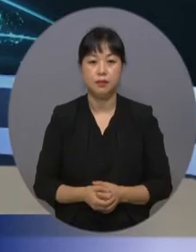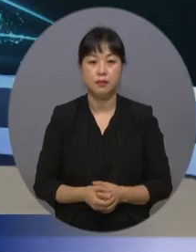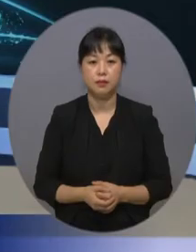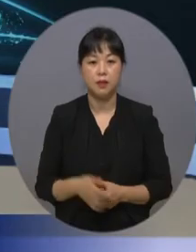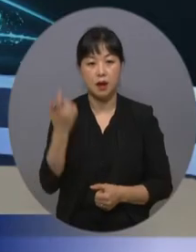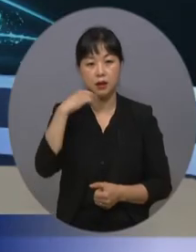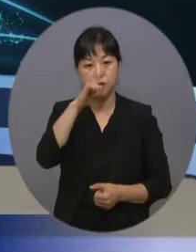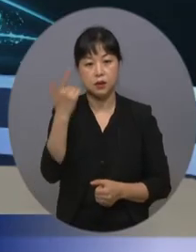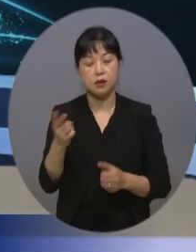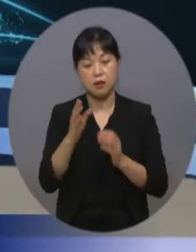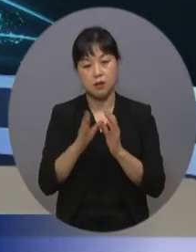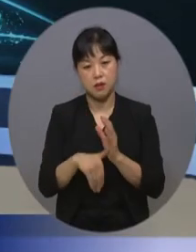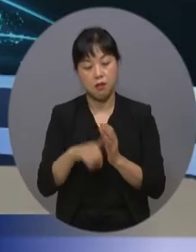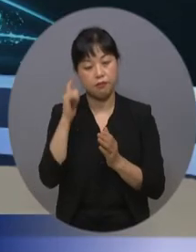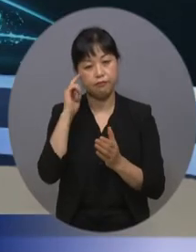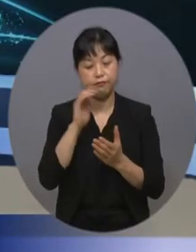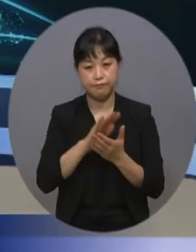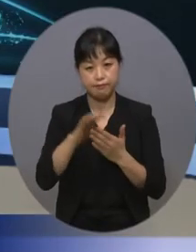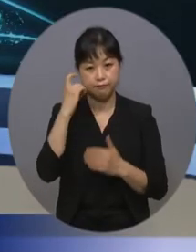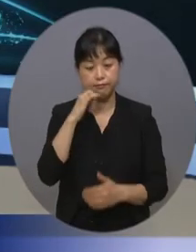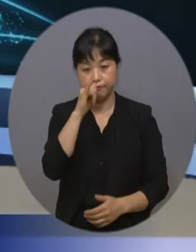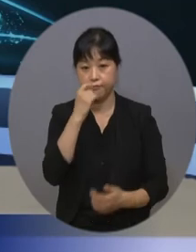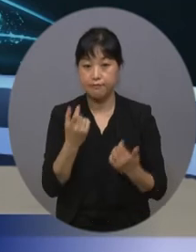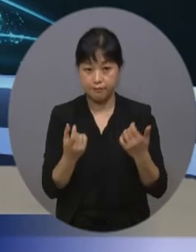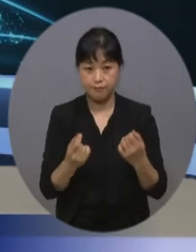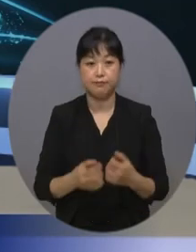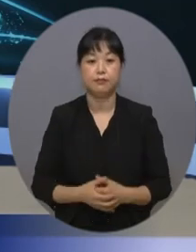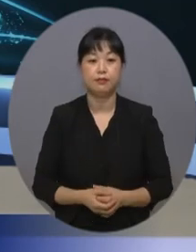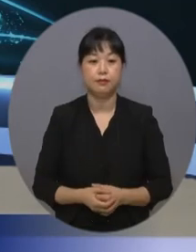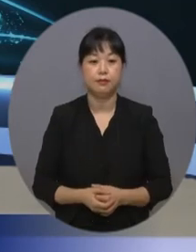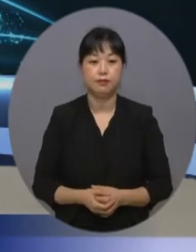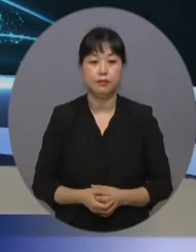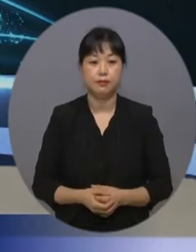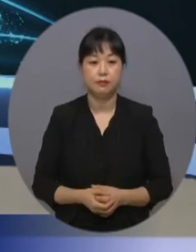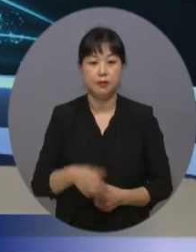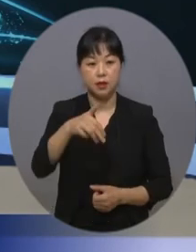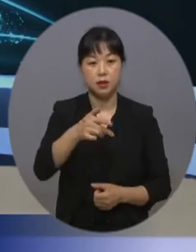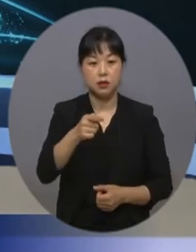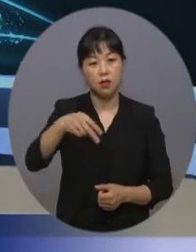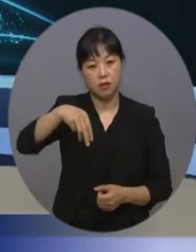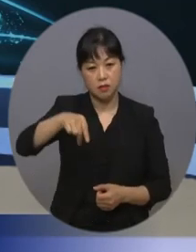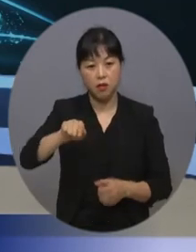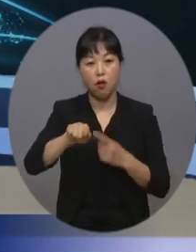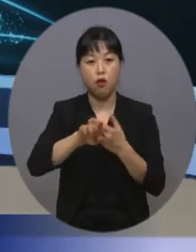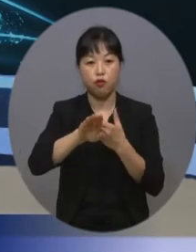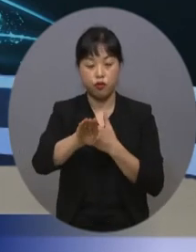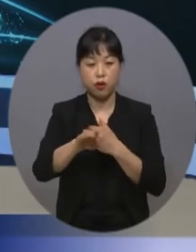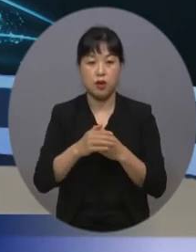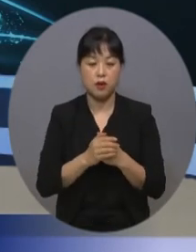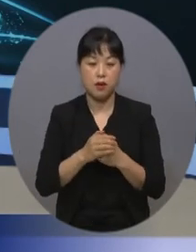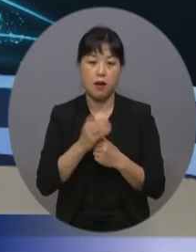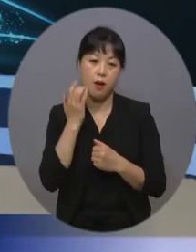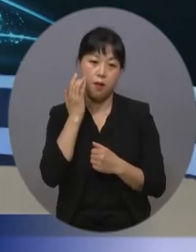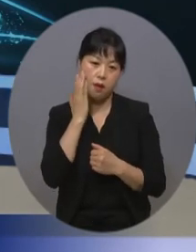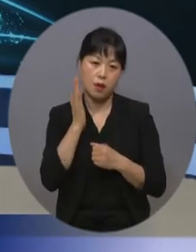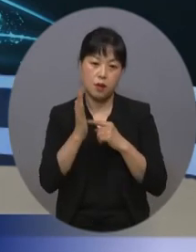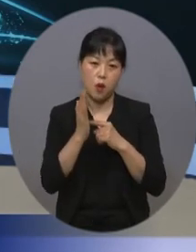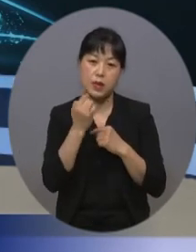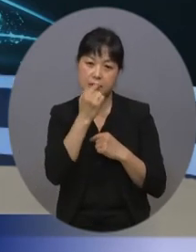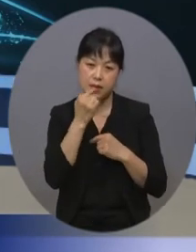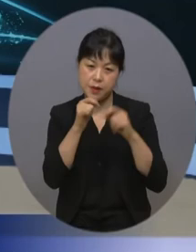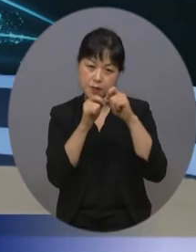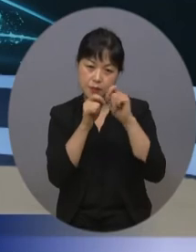아침 저녁으로 꽤 선선한 기운을 느끼게 되는 요즘인데요. 처서가 지나면 모기도 입이 비뚤어진다는 우리